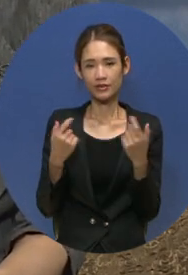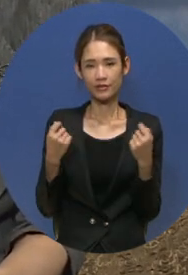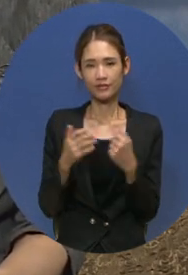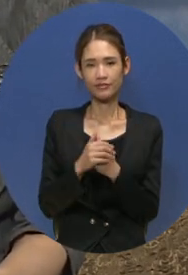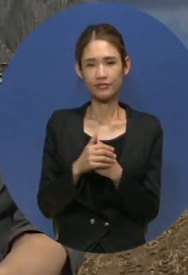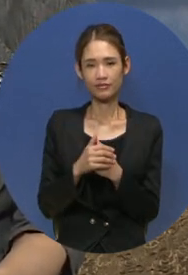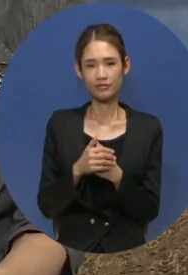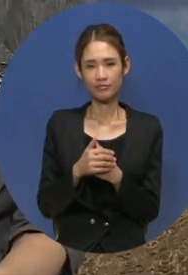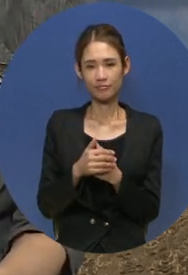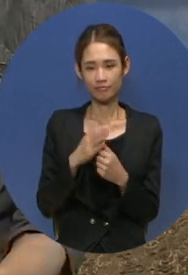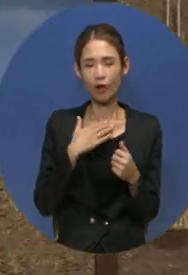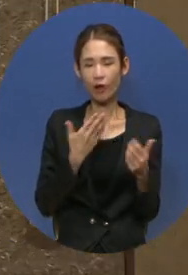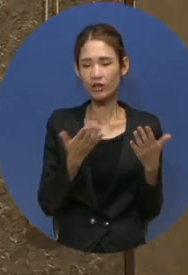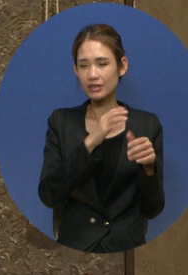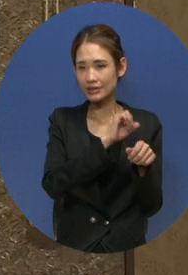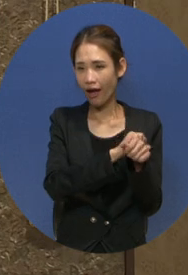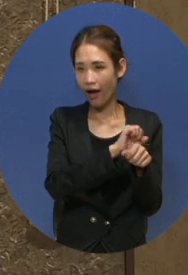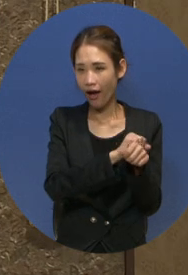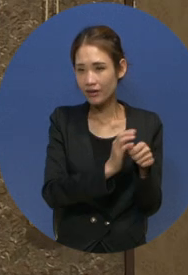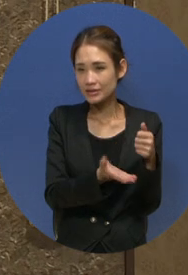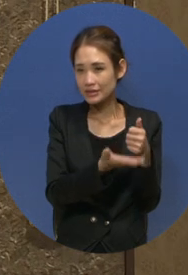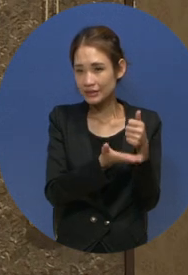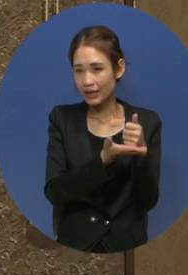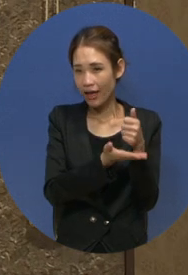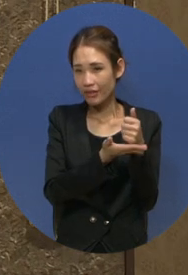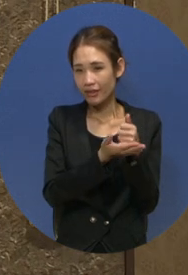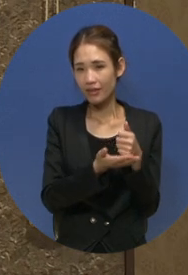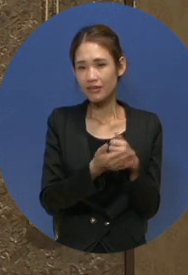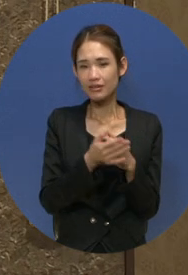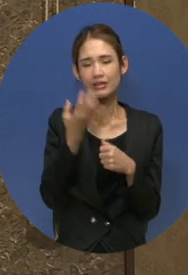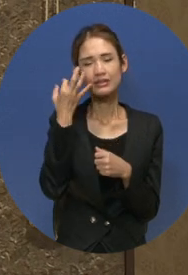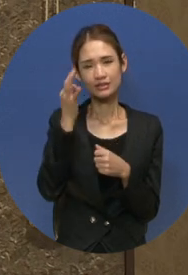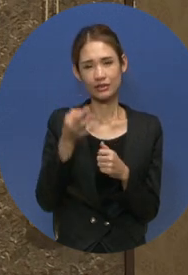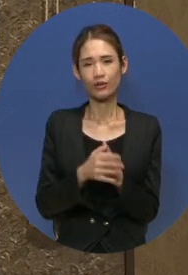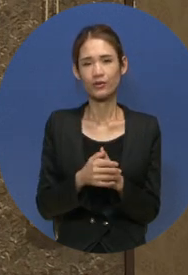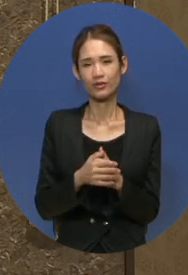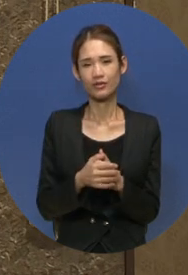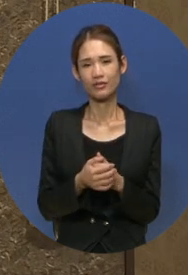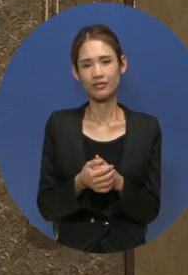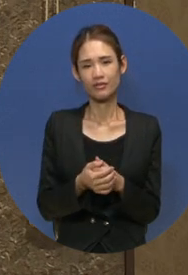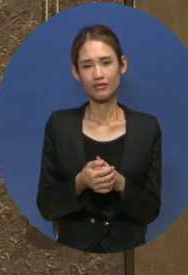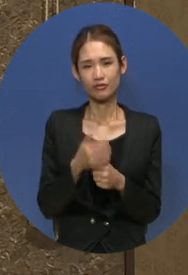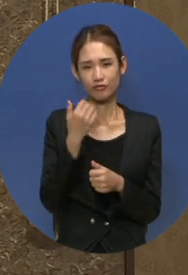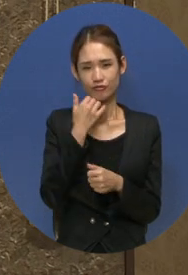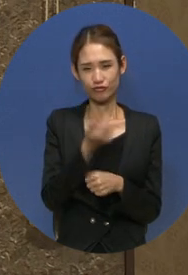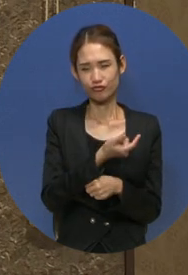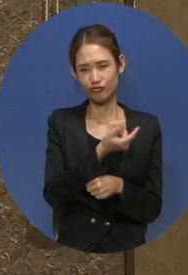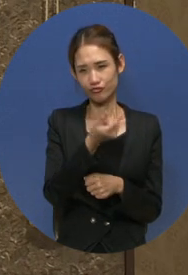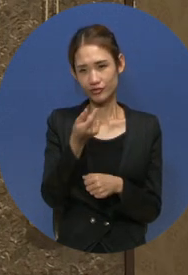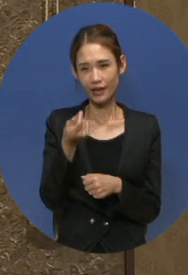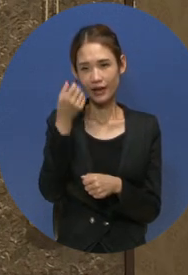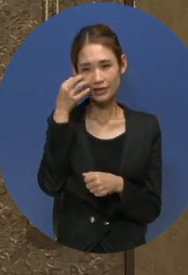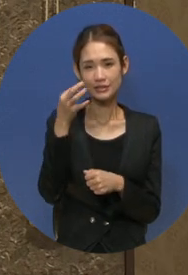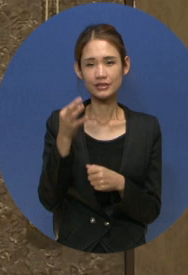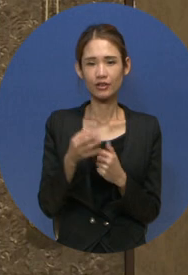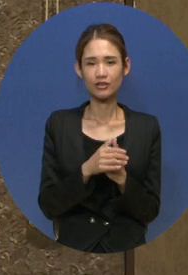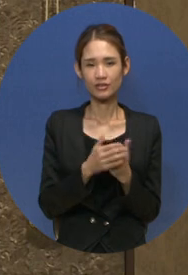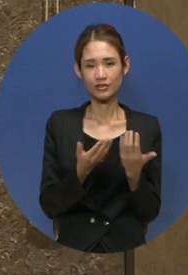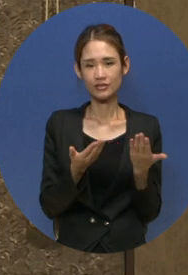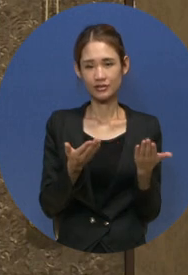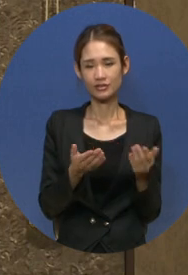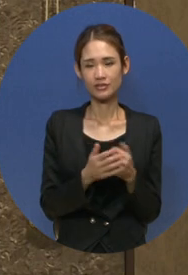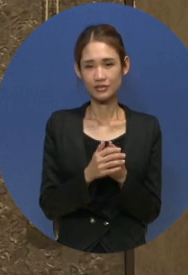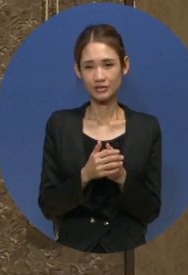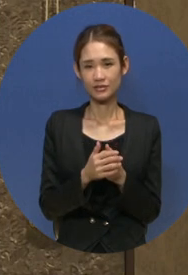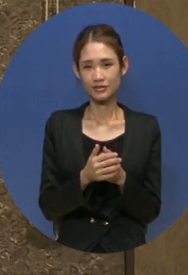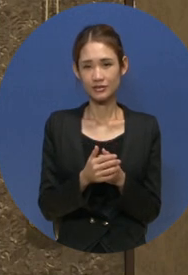예. 야, 일 잘한다. 왜 그런 그 인정. 예. 누구에게나 다 있는 그런 인정을 맞습니다. 그런 인정에 일을 대한